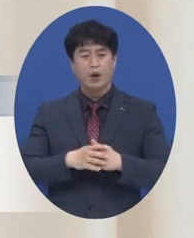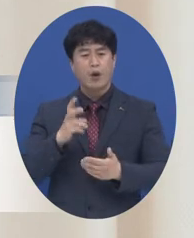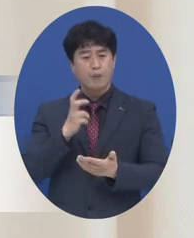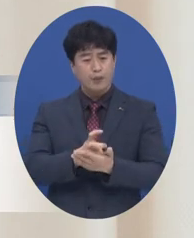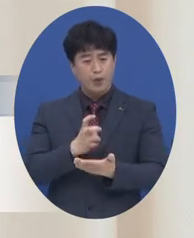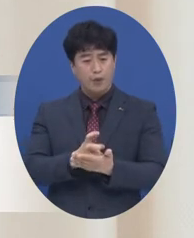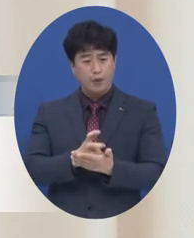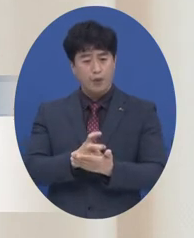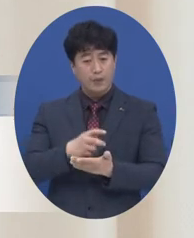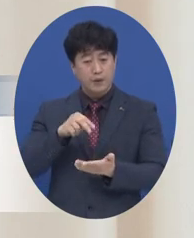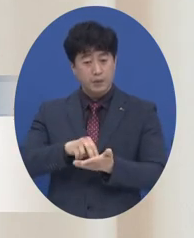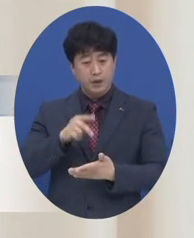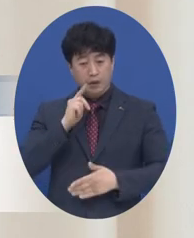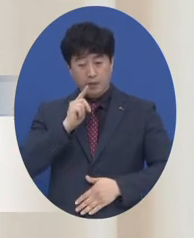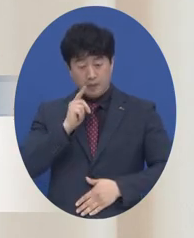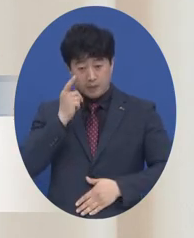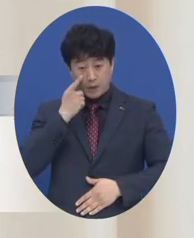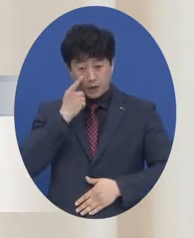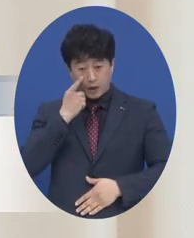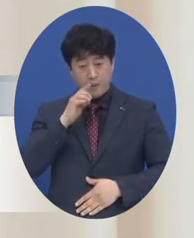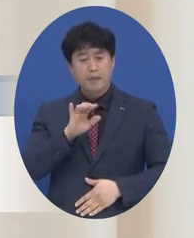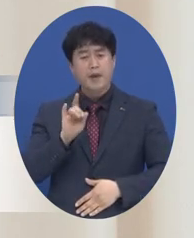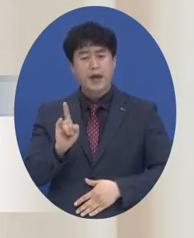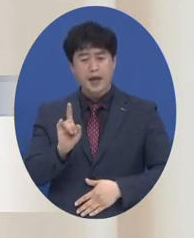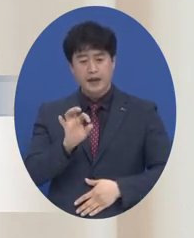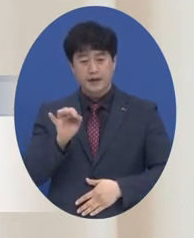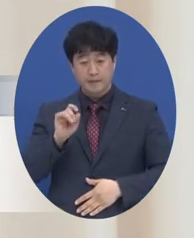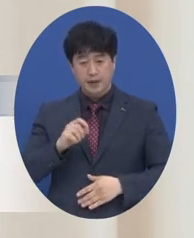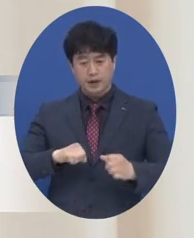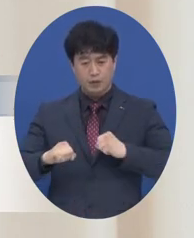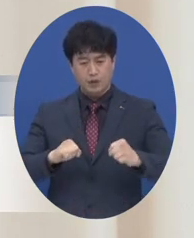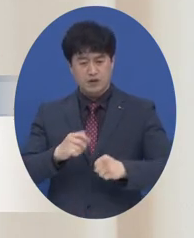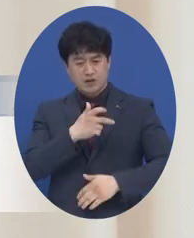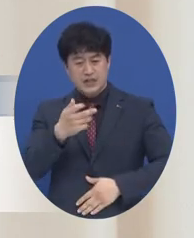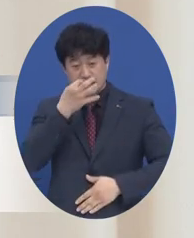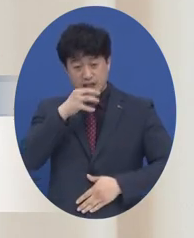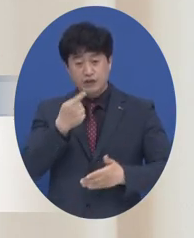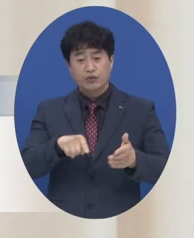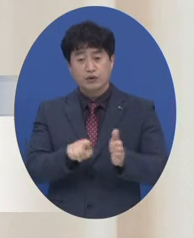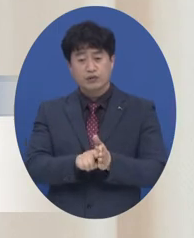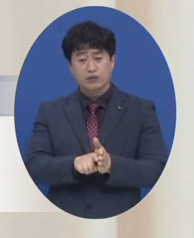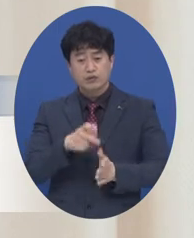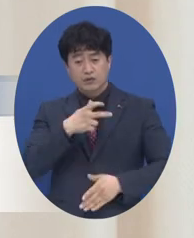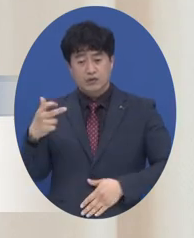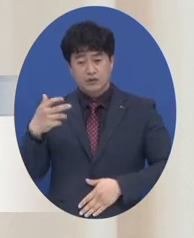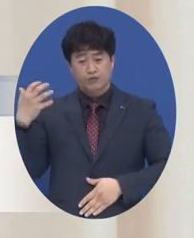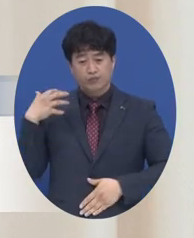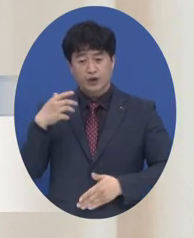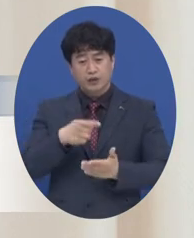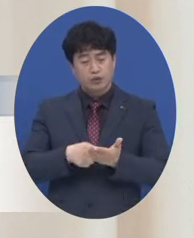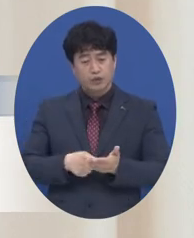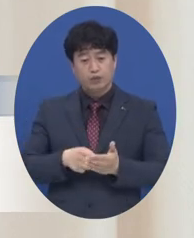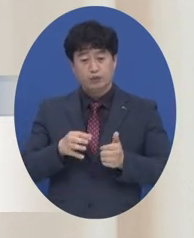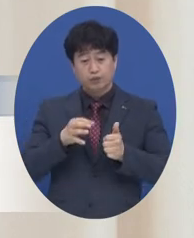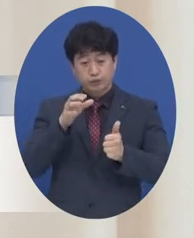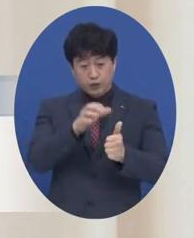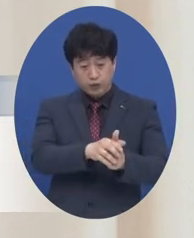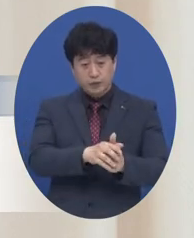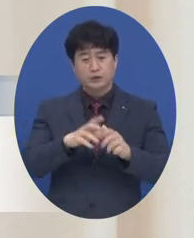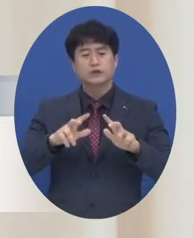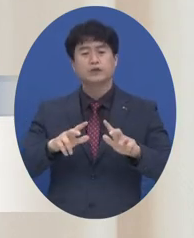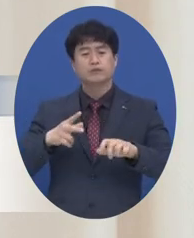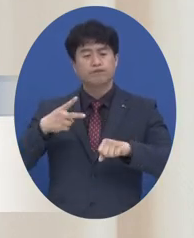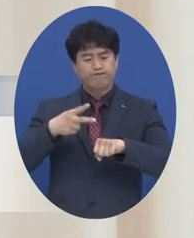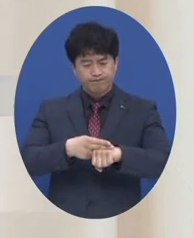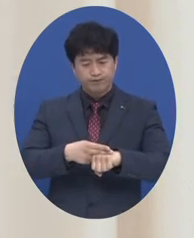때 배임행위라고 생각합니다. 과도한 이익을 추구하기 위해서 과도한 부담과 손실 지우는 일은 지금부터라도